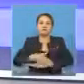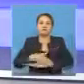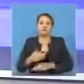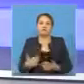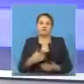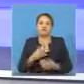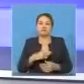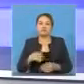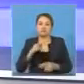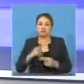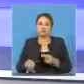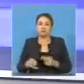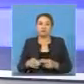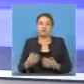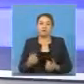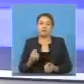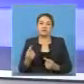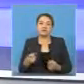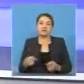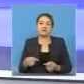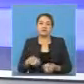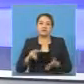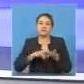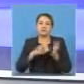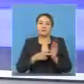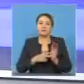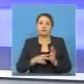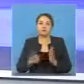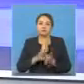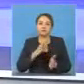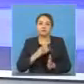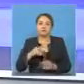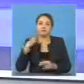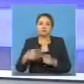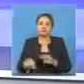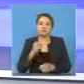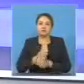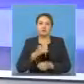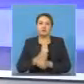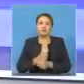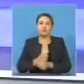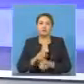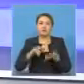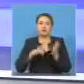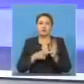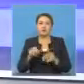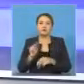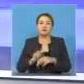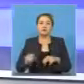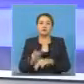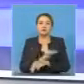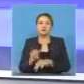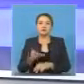из них уже сдано, еще по некоторым подрядчики планируют досрочно завершить работу. О ходе планового ремонта в